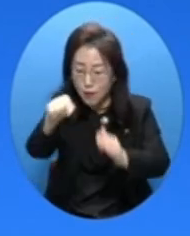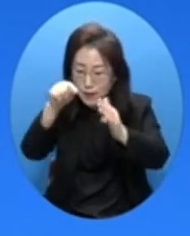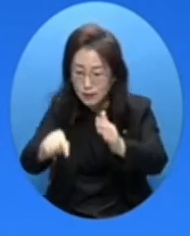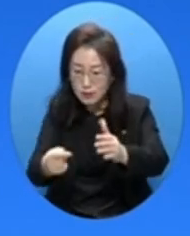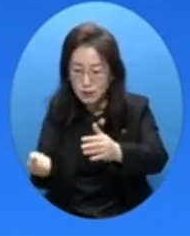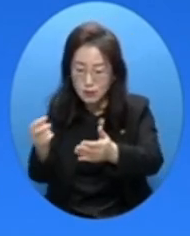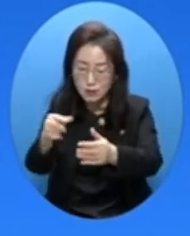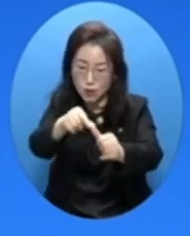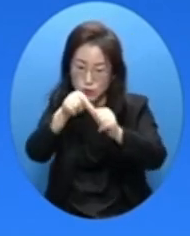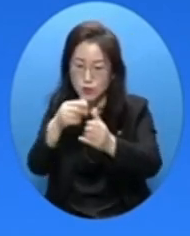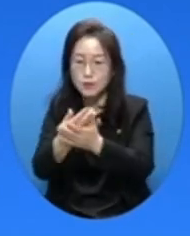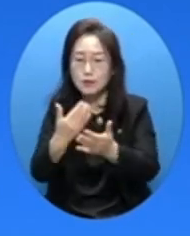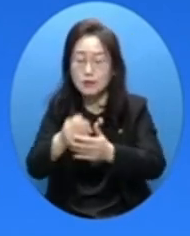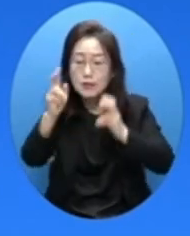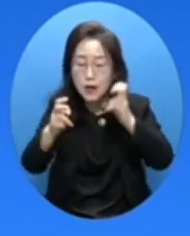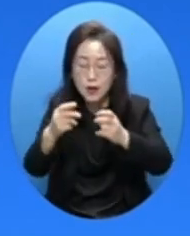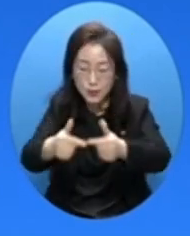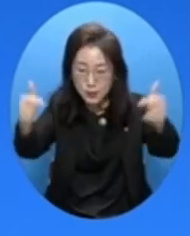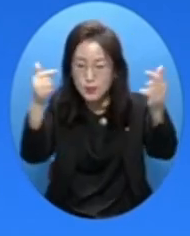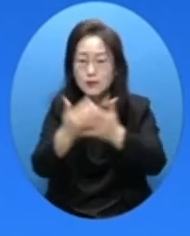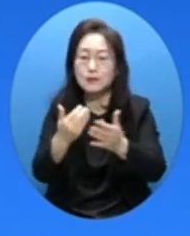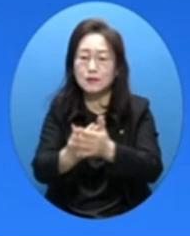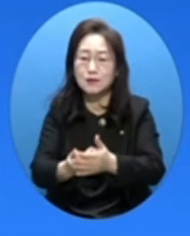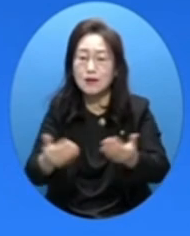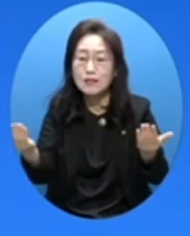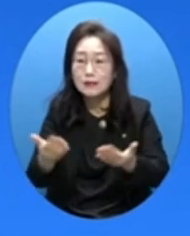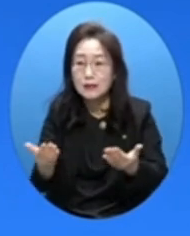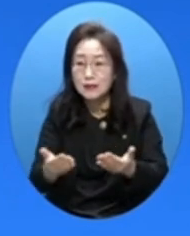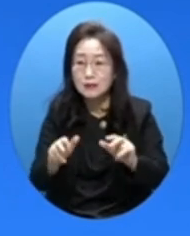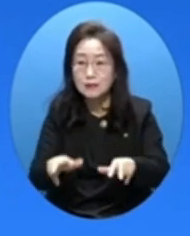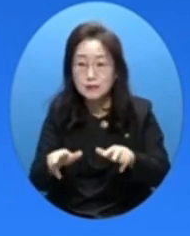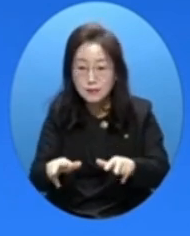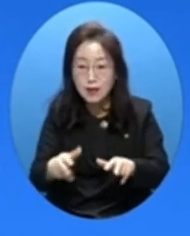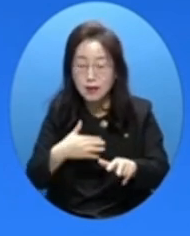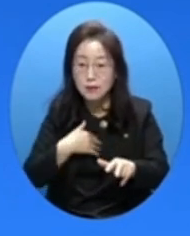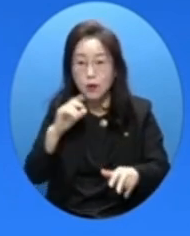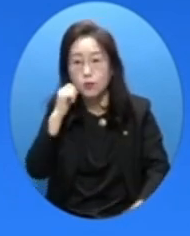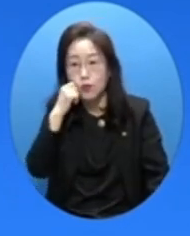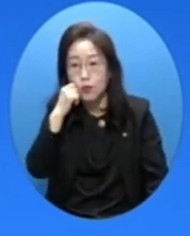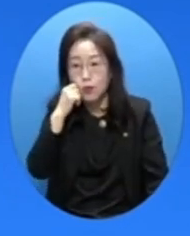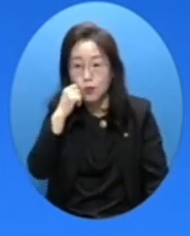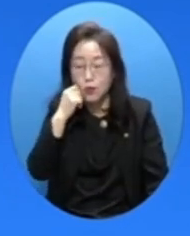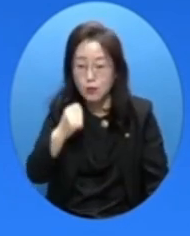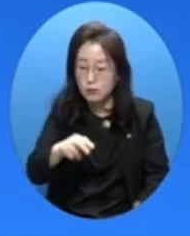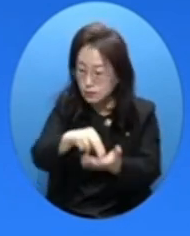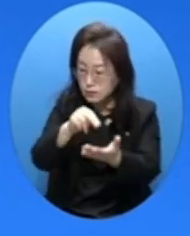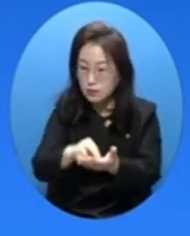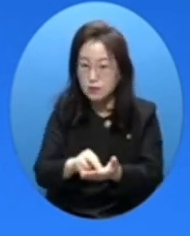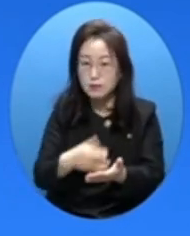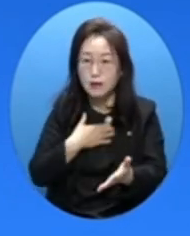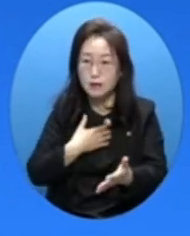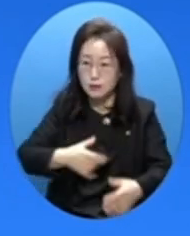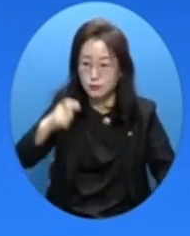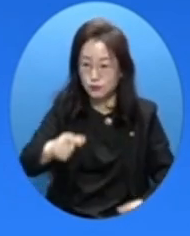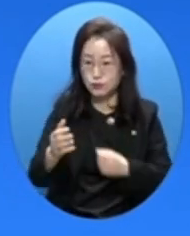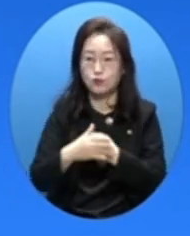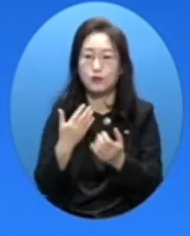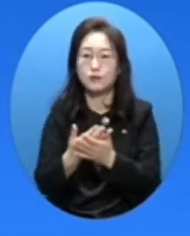건져주옵소서. 사업을 일으켜주옵소서. 직장에서 내가 지금 어려운 상황에 서 있으니 나를 굳건히